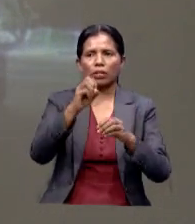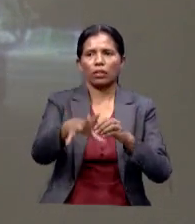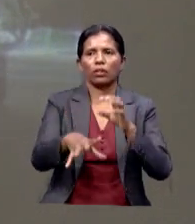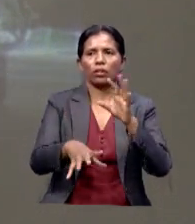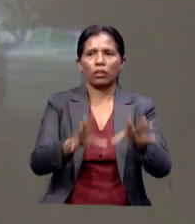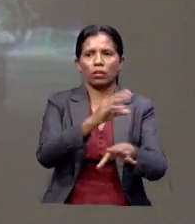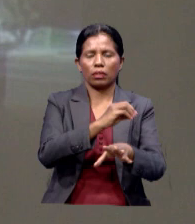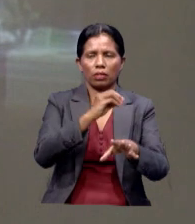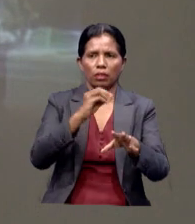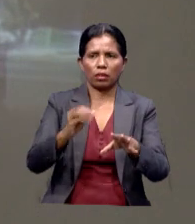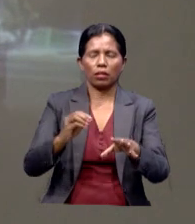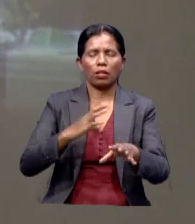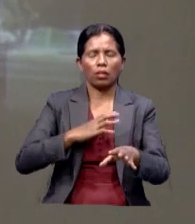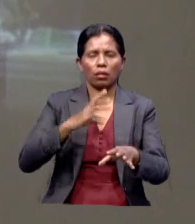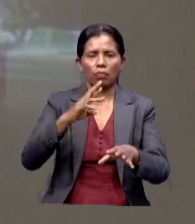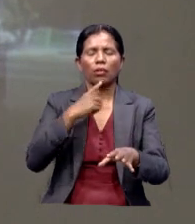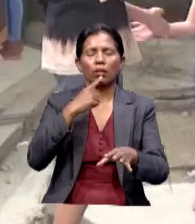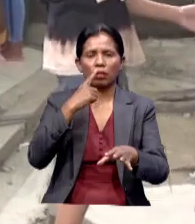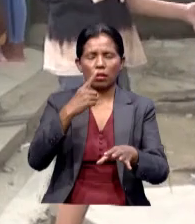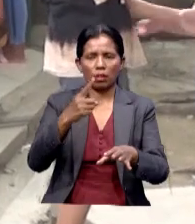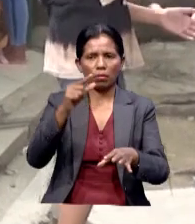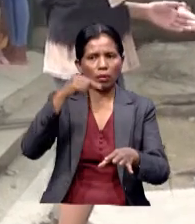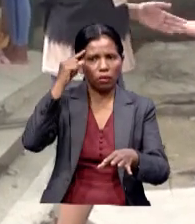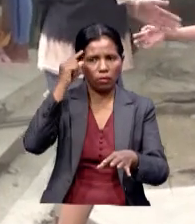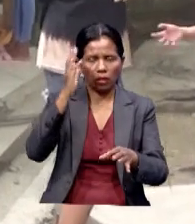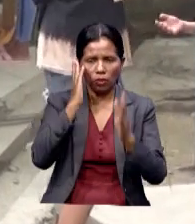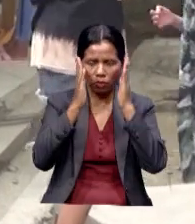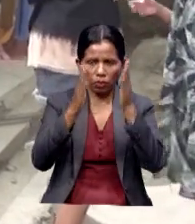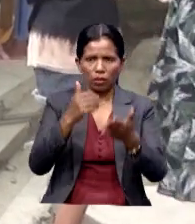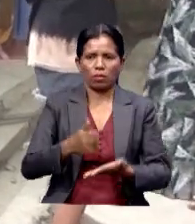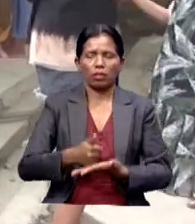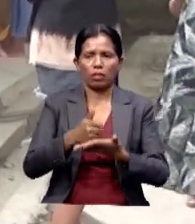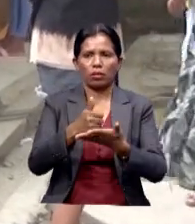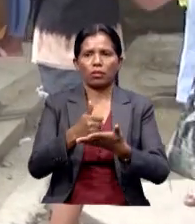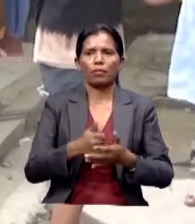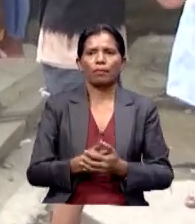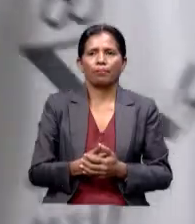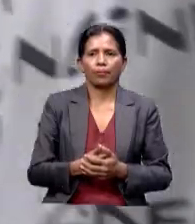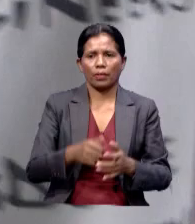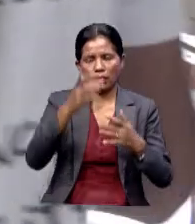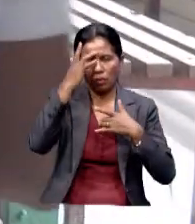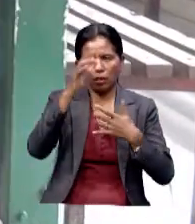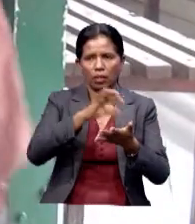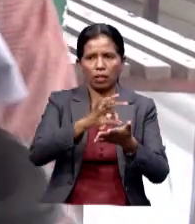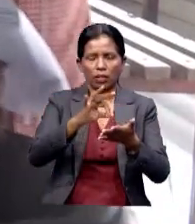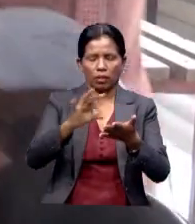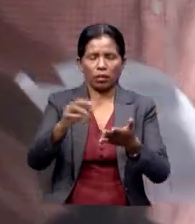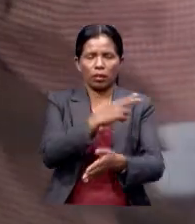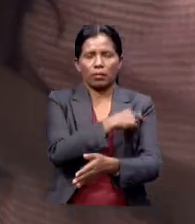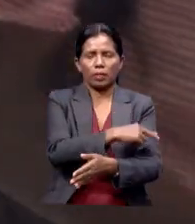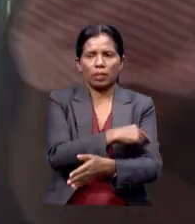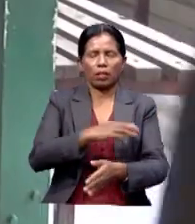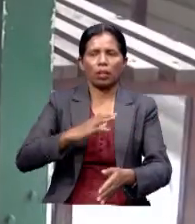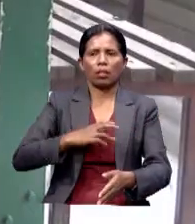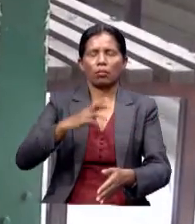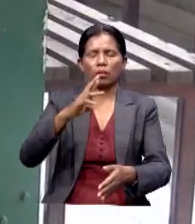Centro Saudi Komoro, no recomenda ba governo a tutau atensão. Enquanto moras nebe resista asia Centro Saudi Komoro, mak